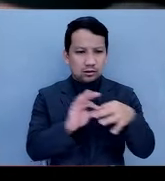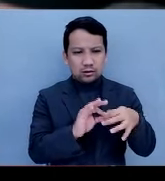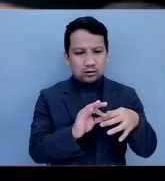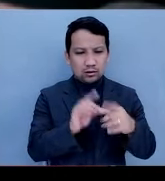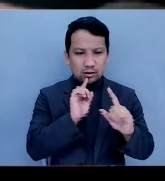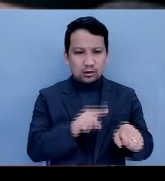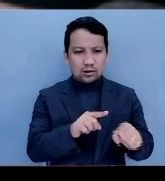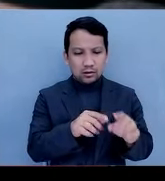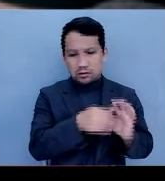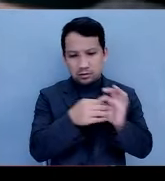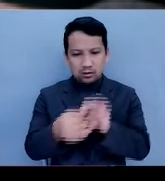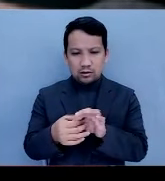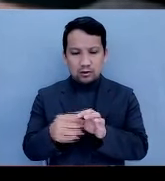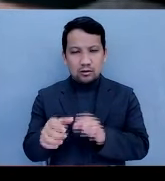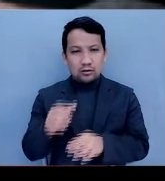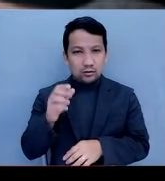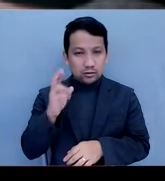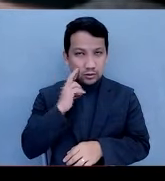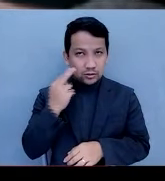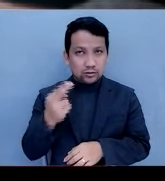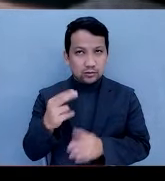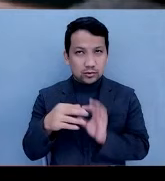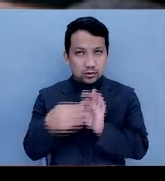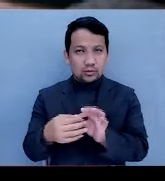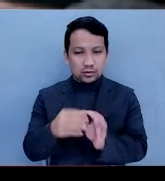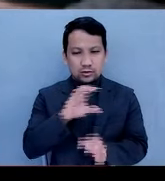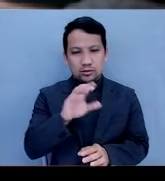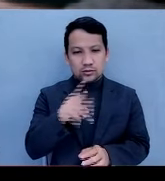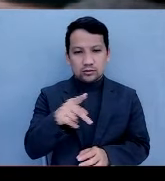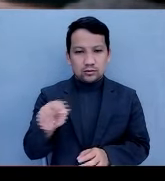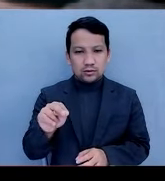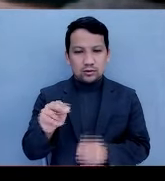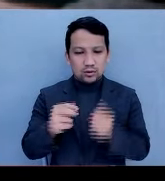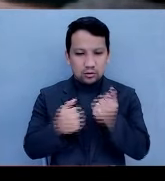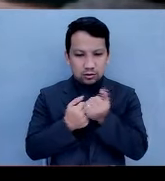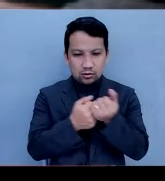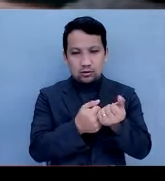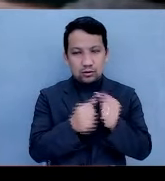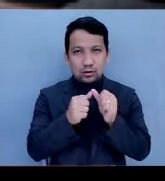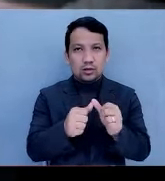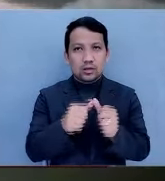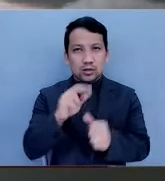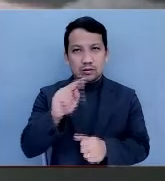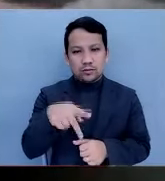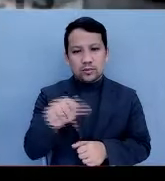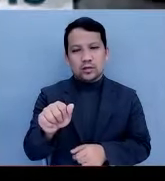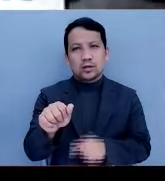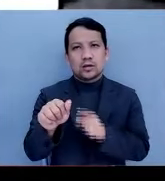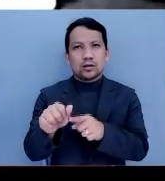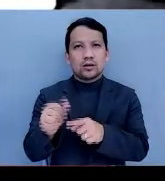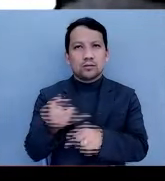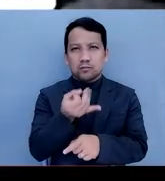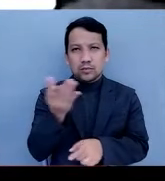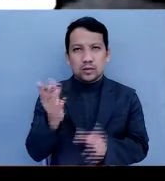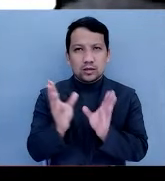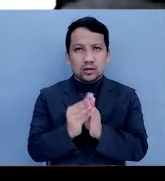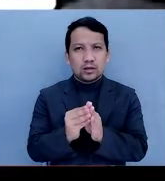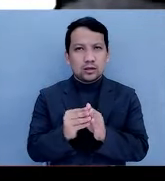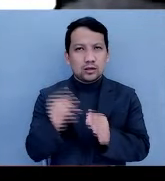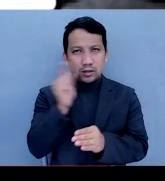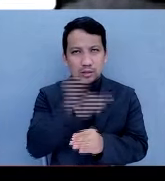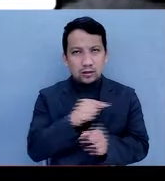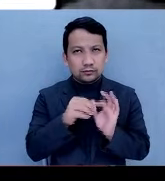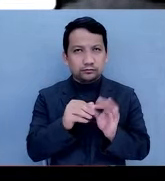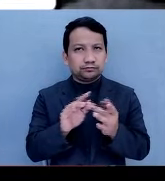report na nagpapahiwatig na si Ontiveros ay konektado, sumusuporta o protektor ng NPA. Ilang beses na rin pong pinasinungalingan